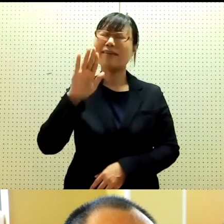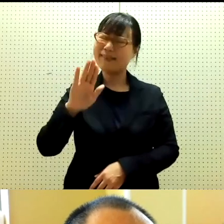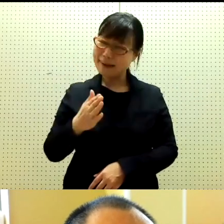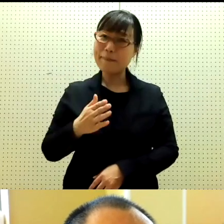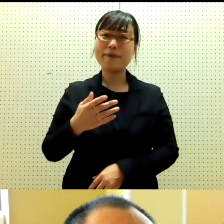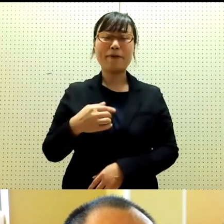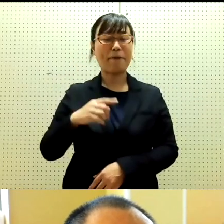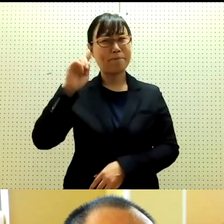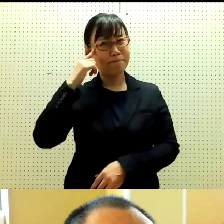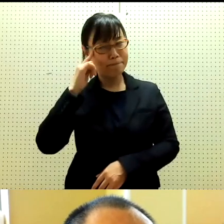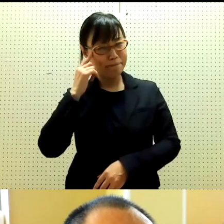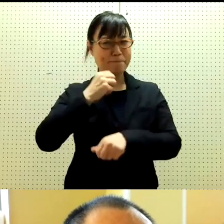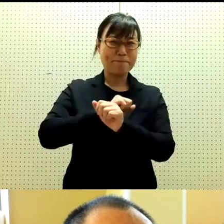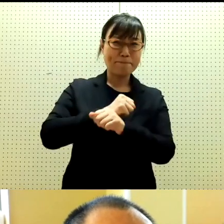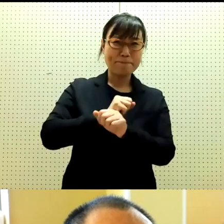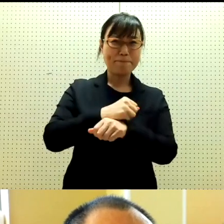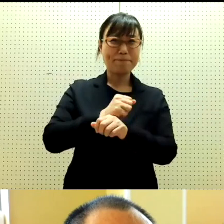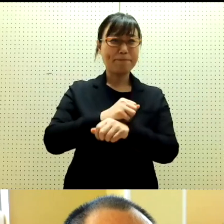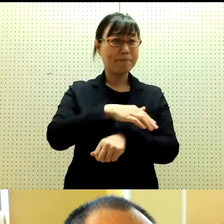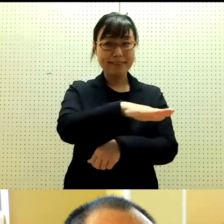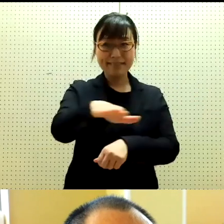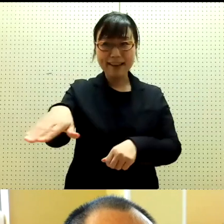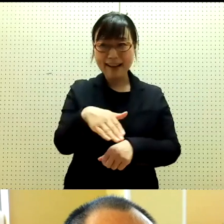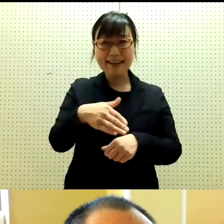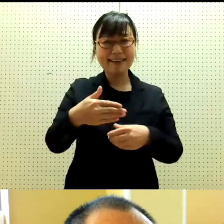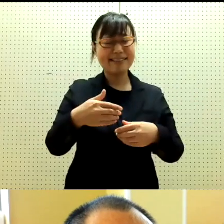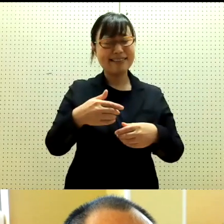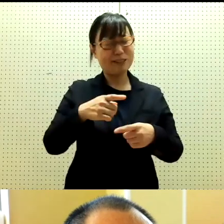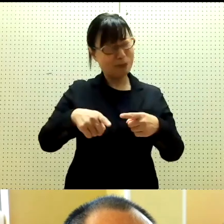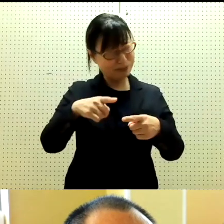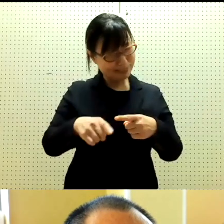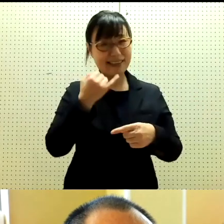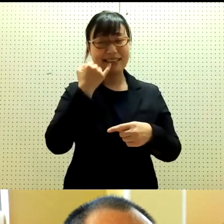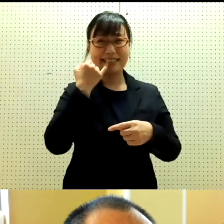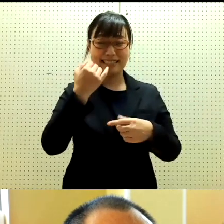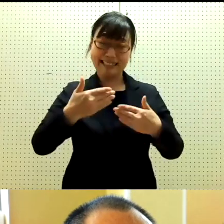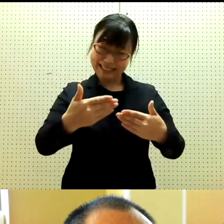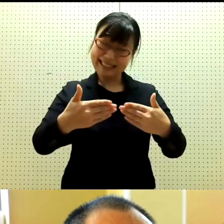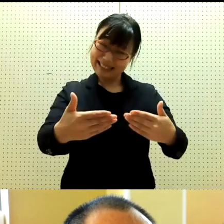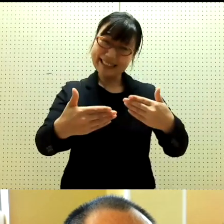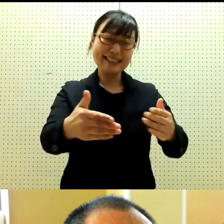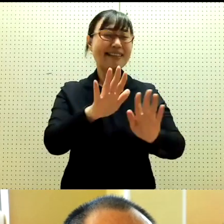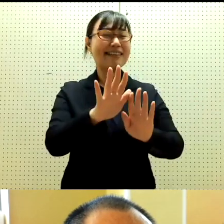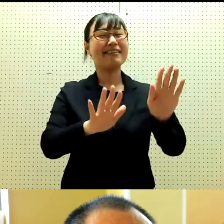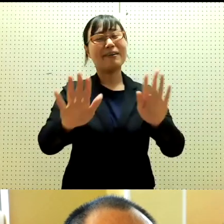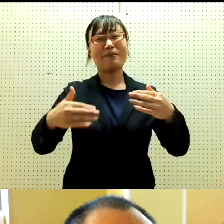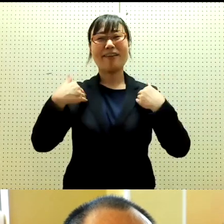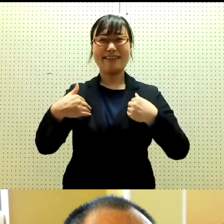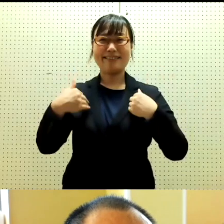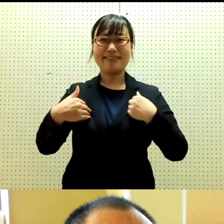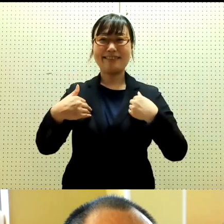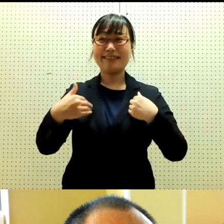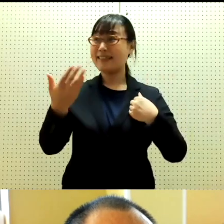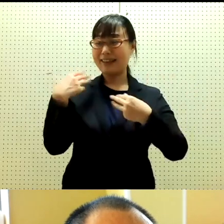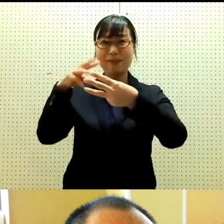しずつでも前に進めようとしてくれていることが私は嬉しいです。先ほどの洋画の例でも上味噌市街の例で